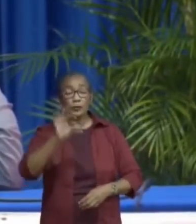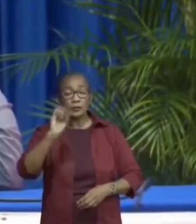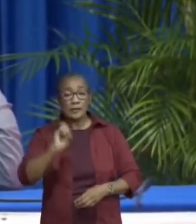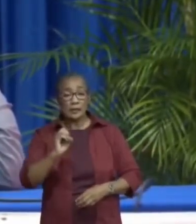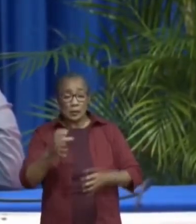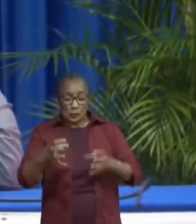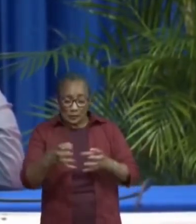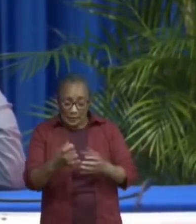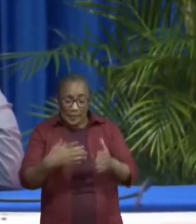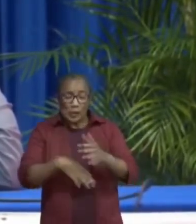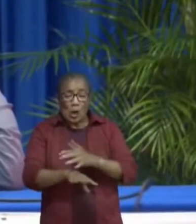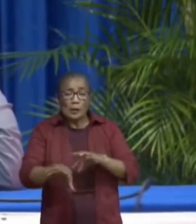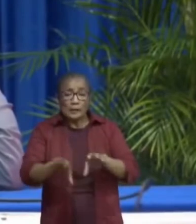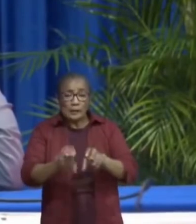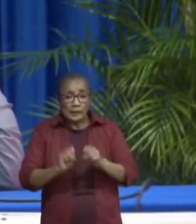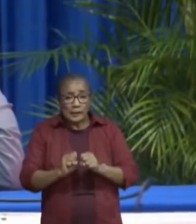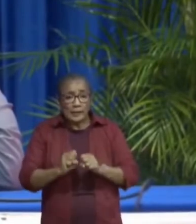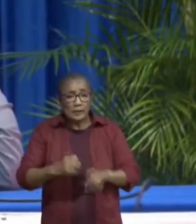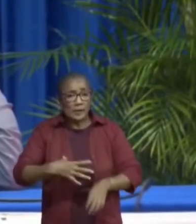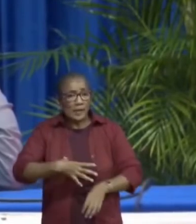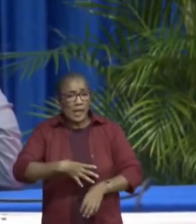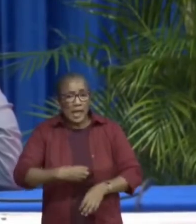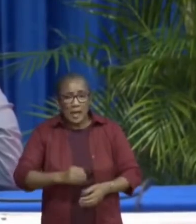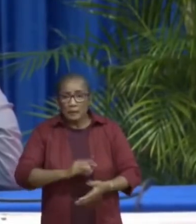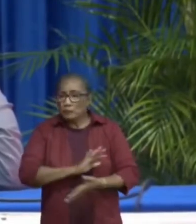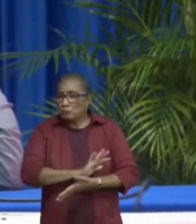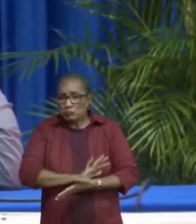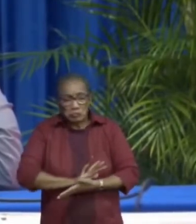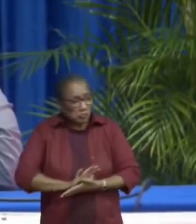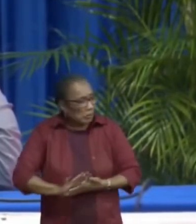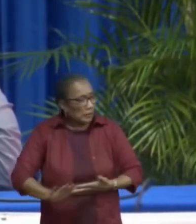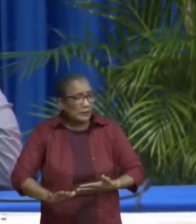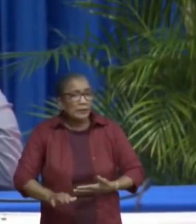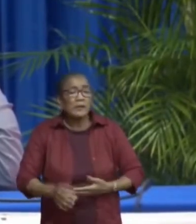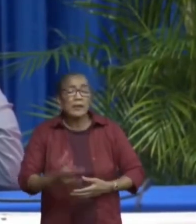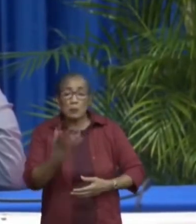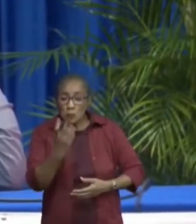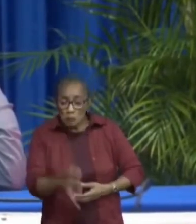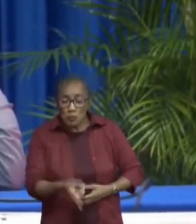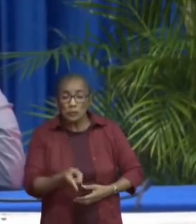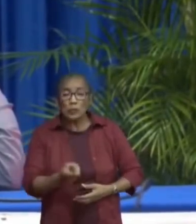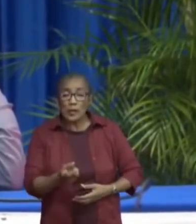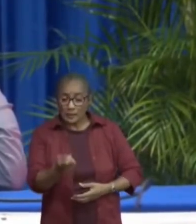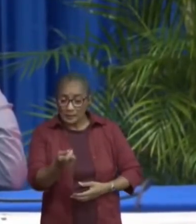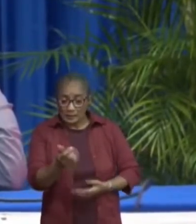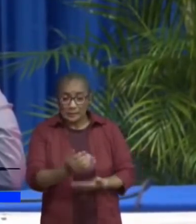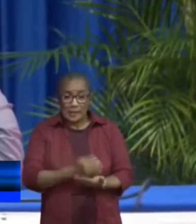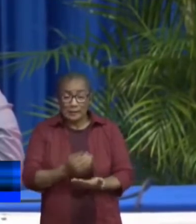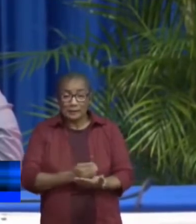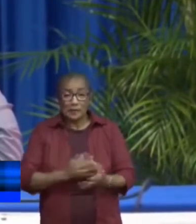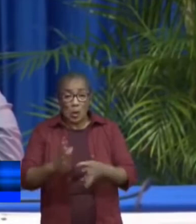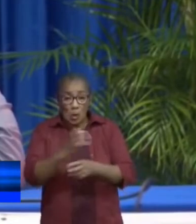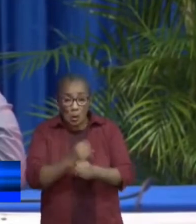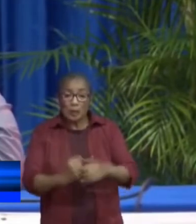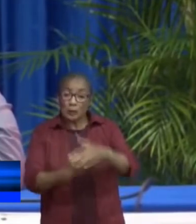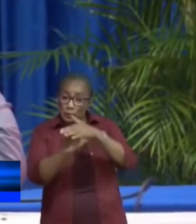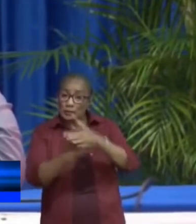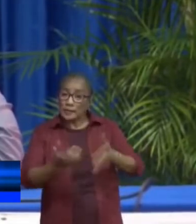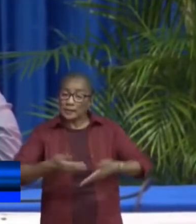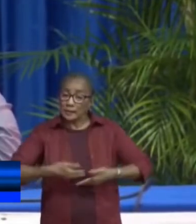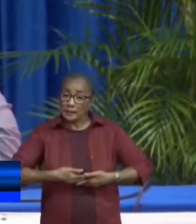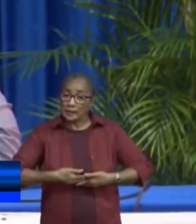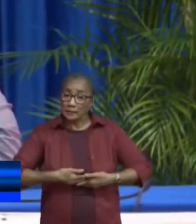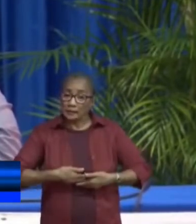kleine ondernemingen. En zij hebben zonder meer die injectie nodig van de overheid. Dus voor ons is deze